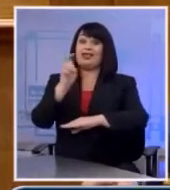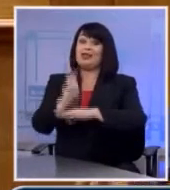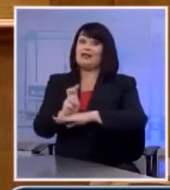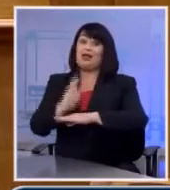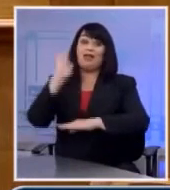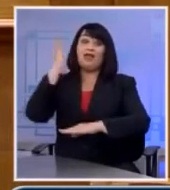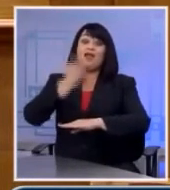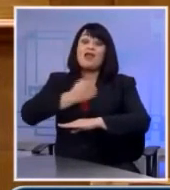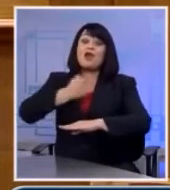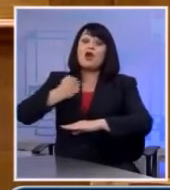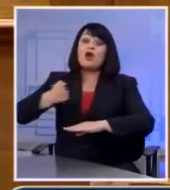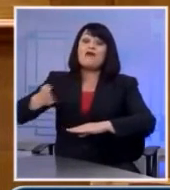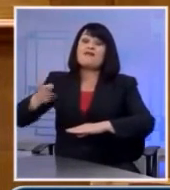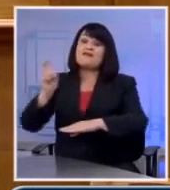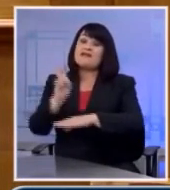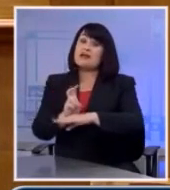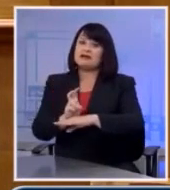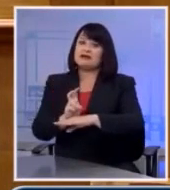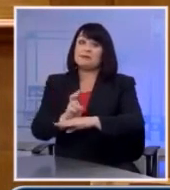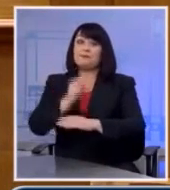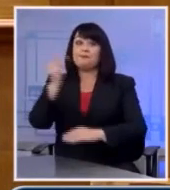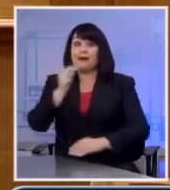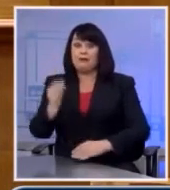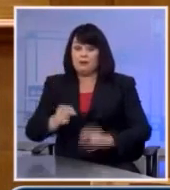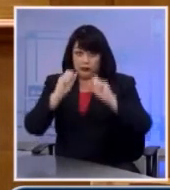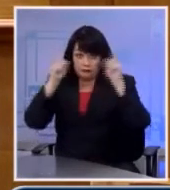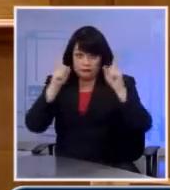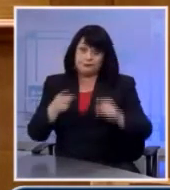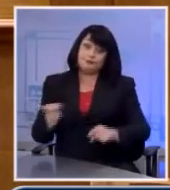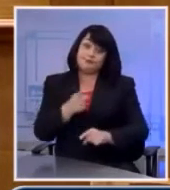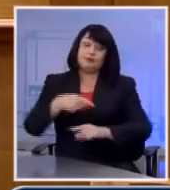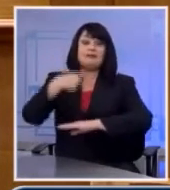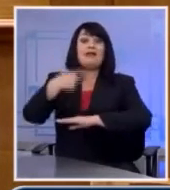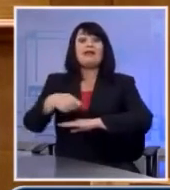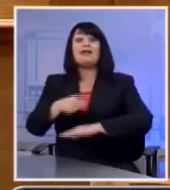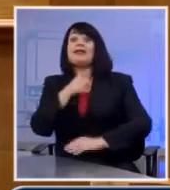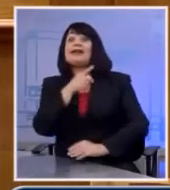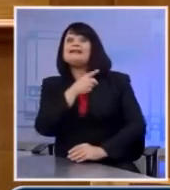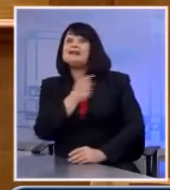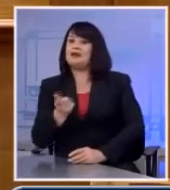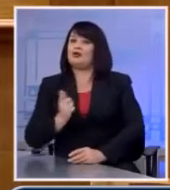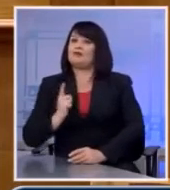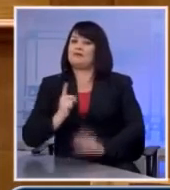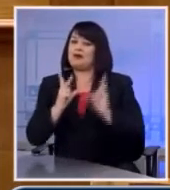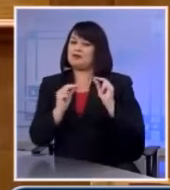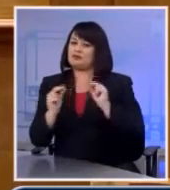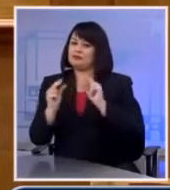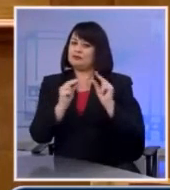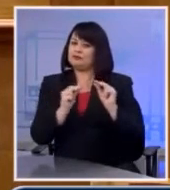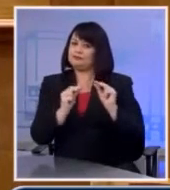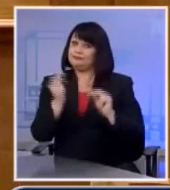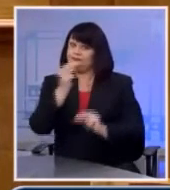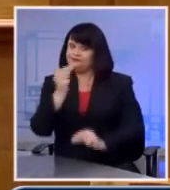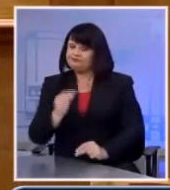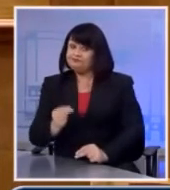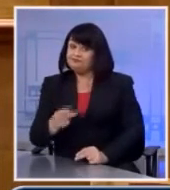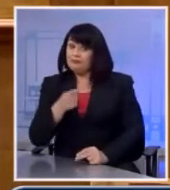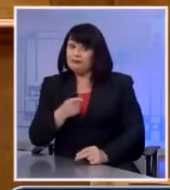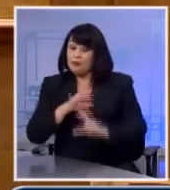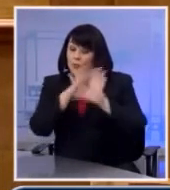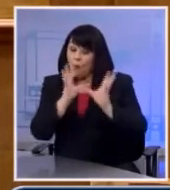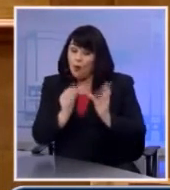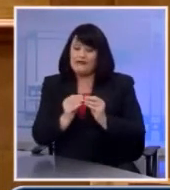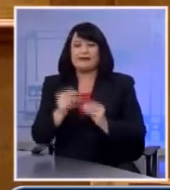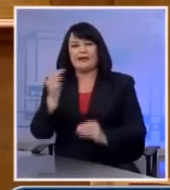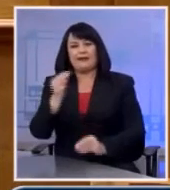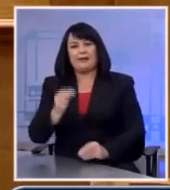Είναι υποθέσεις που έχουν επιτέλους πάρει το δρόμο της δικαιοσύνης. Είναι υποθέσεις για τις